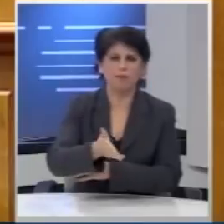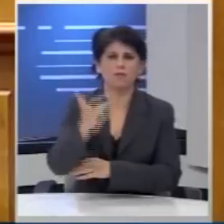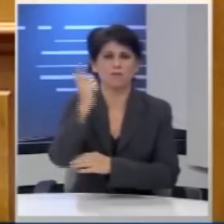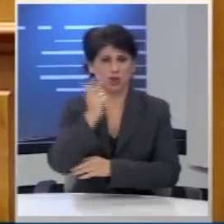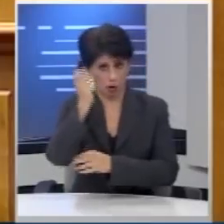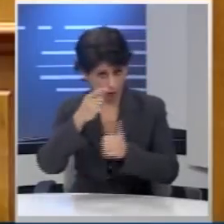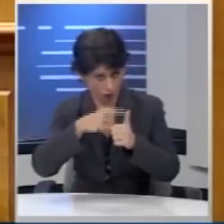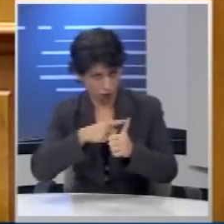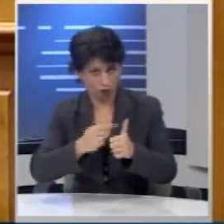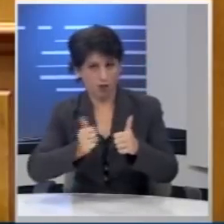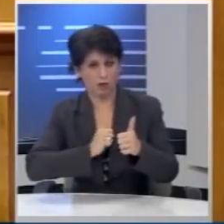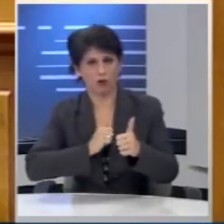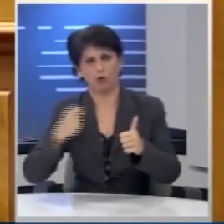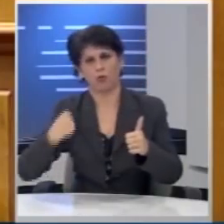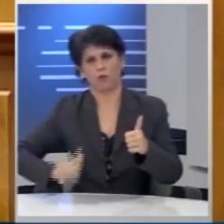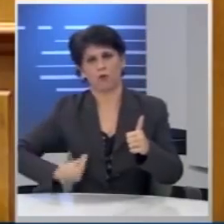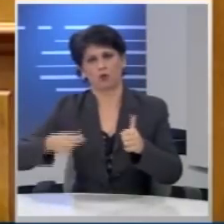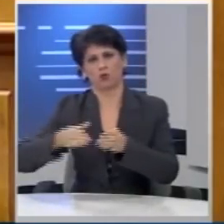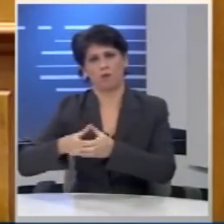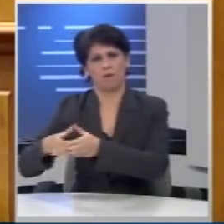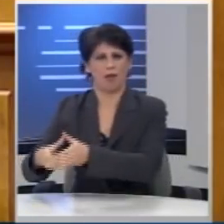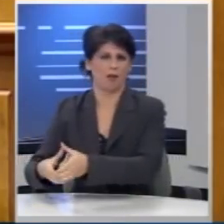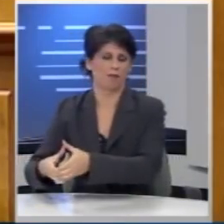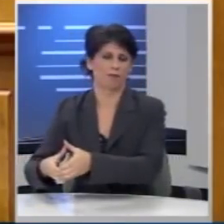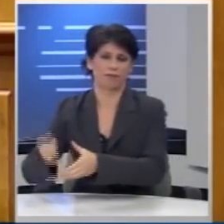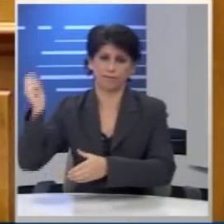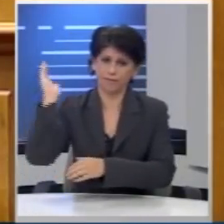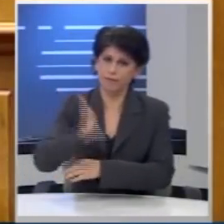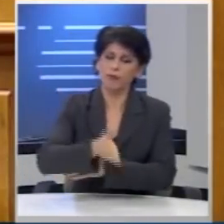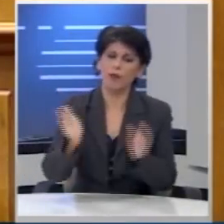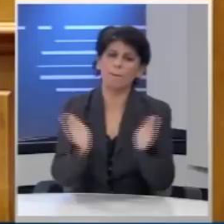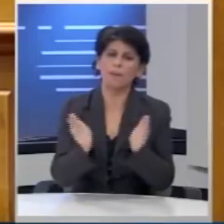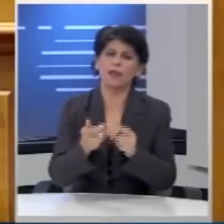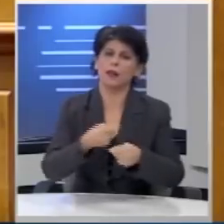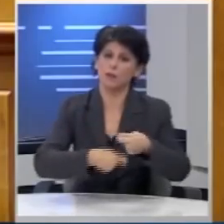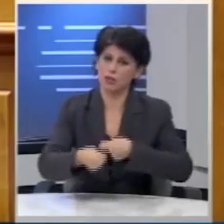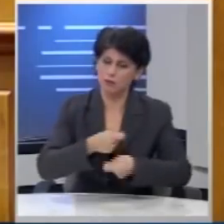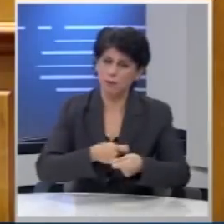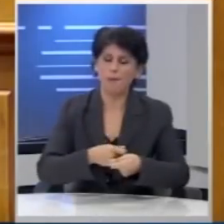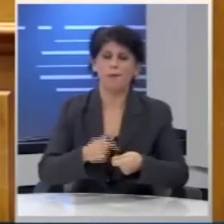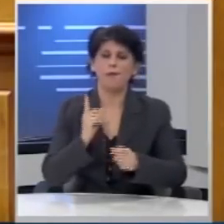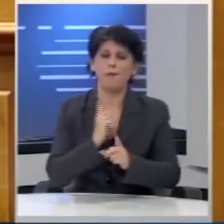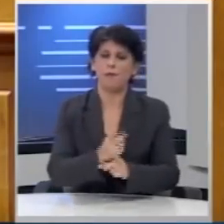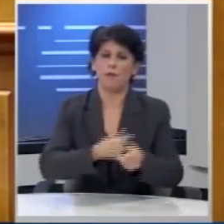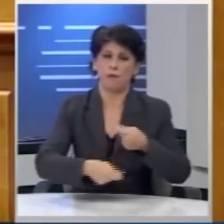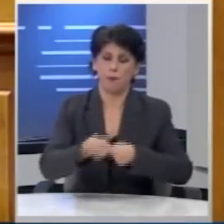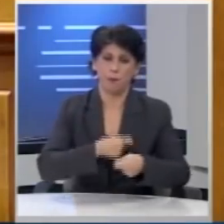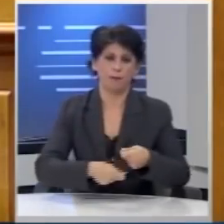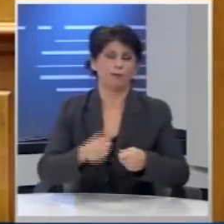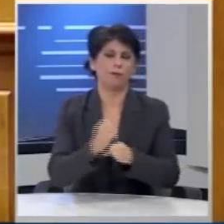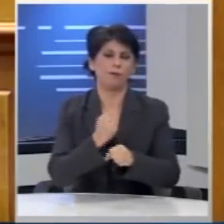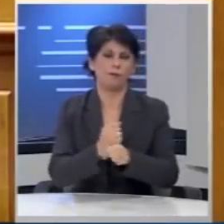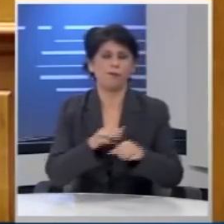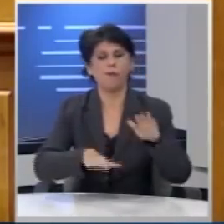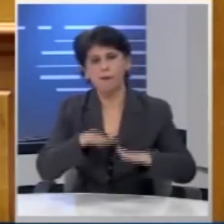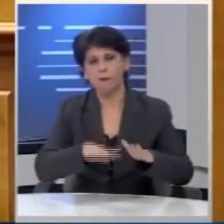τους μισθωτούς στον ιδιωτικό και δημόσιο τομέα. Χτυπάει όμως και τις μικρές επιχειρήσεις και ειδικά τις επιχειρήσεις που